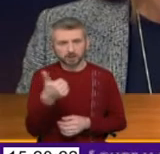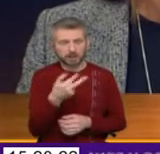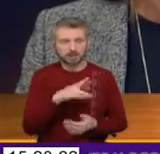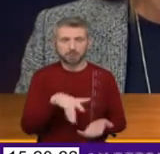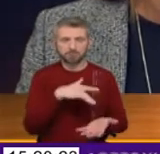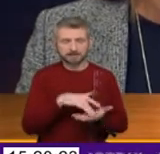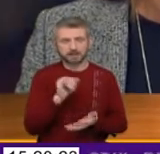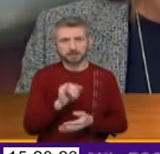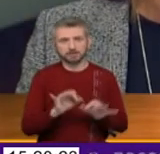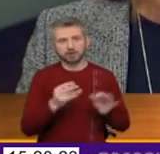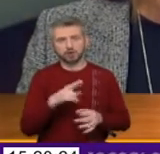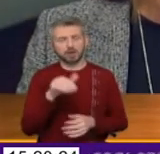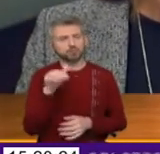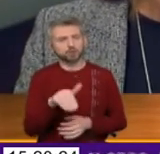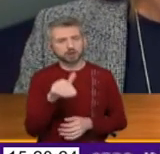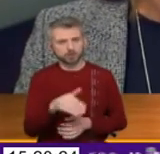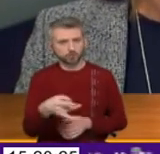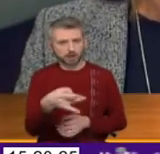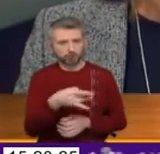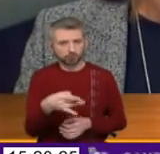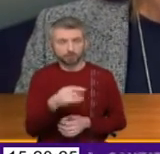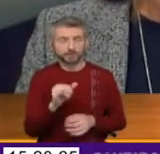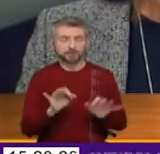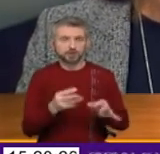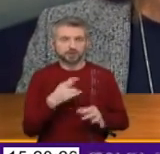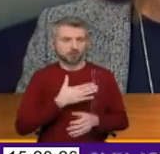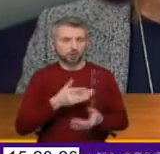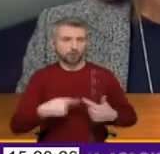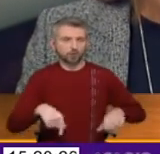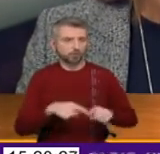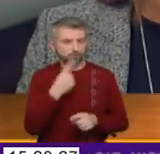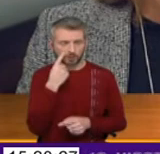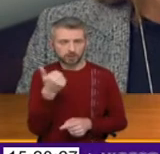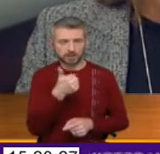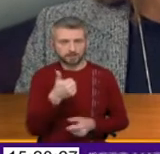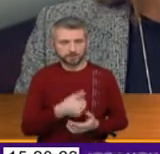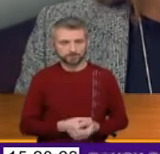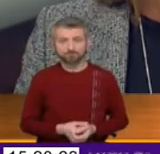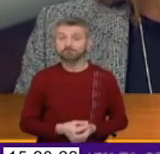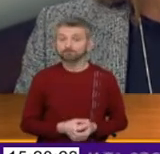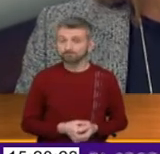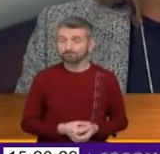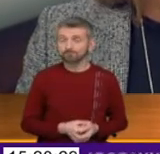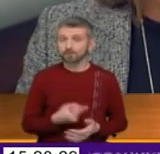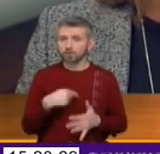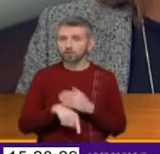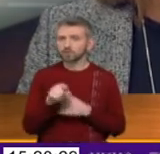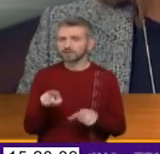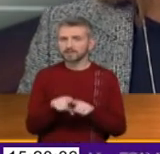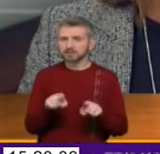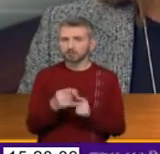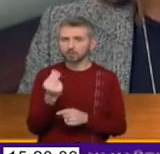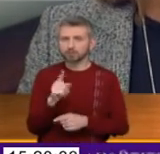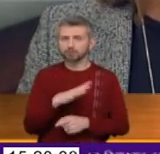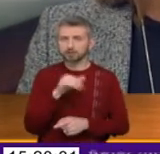міста, і, звичайно, для Подільського району, ну, і, звичайно, для мого округу пріоритет номер один. Угу. Тобто це ті ж самі кошти, які